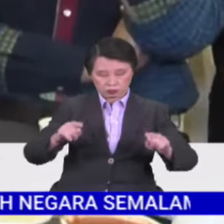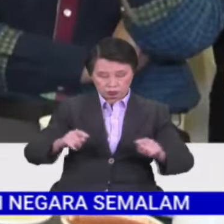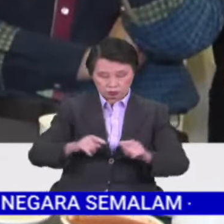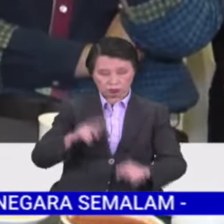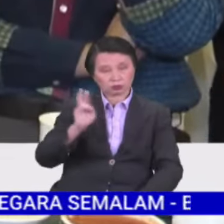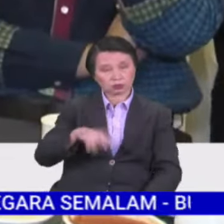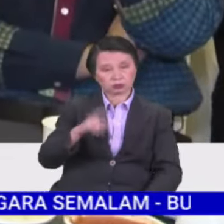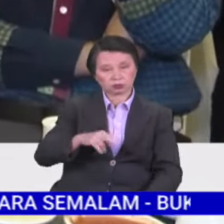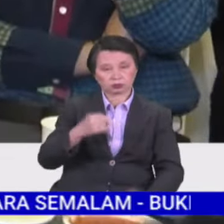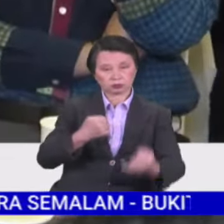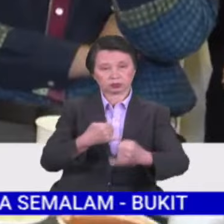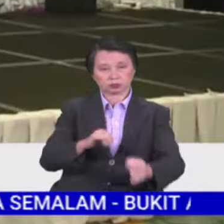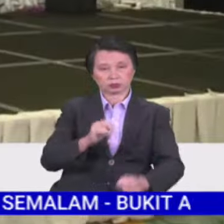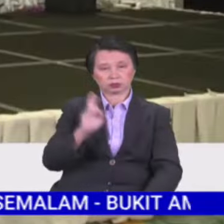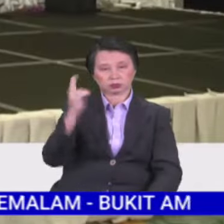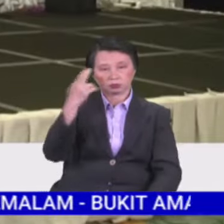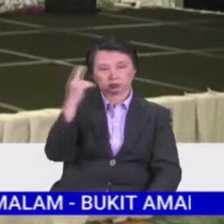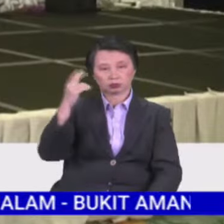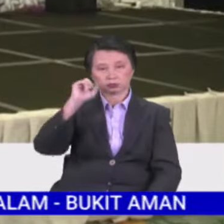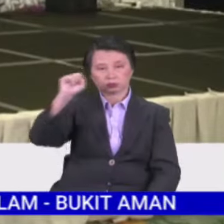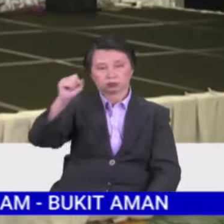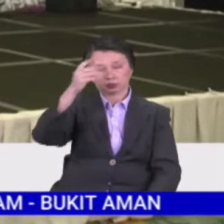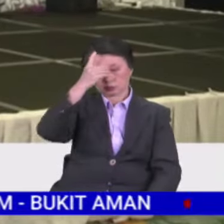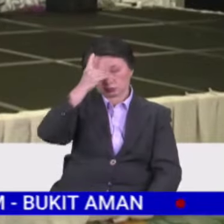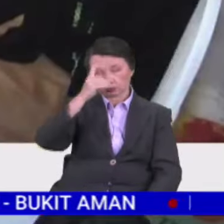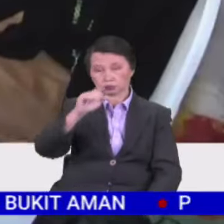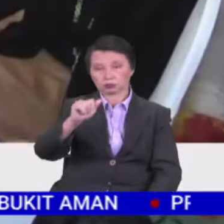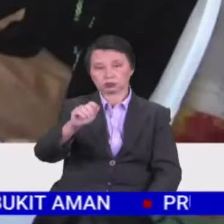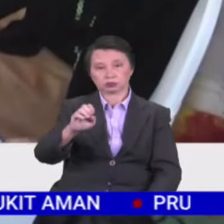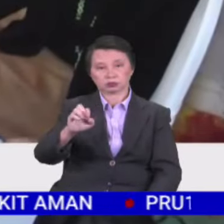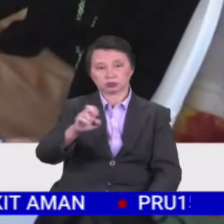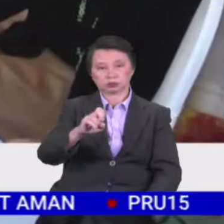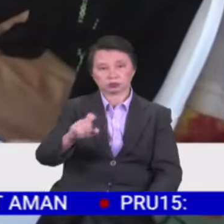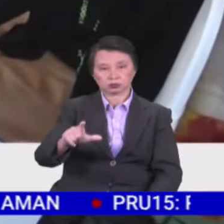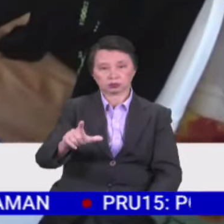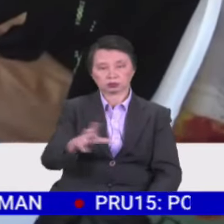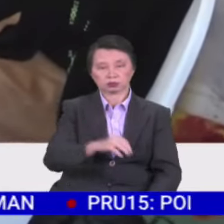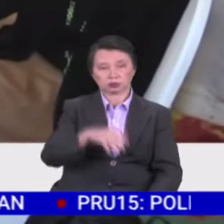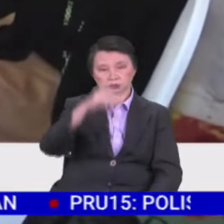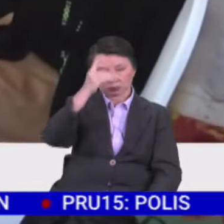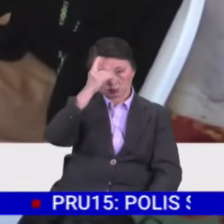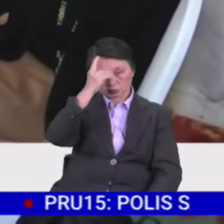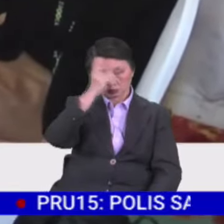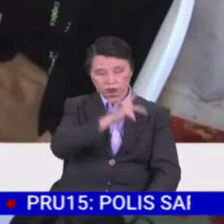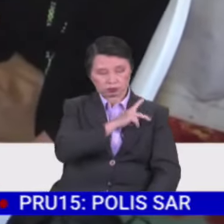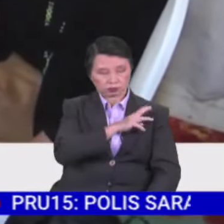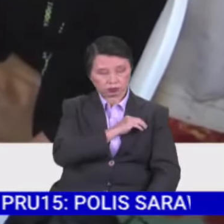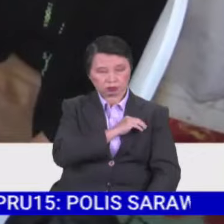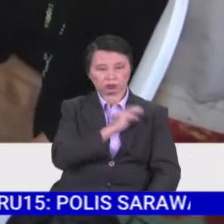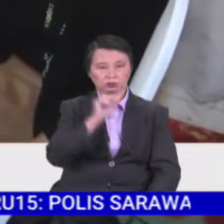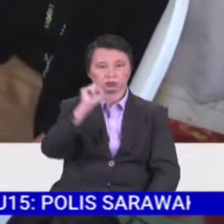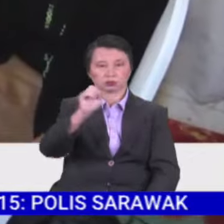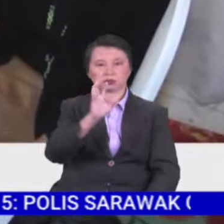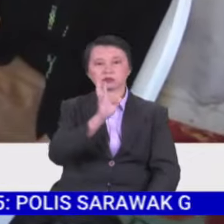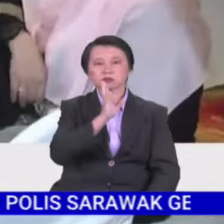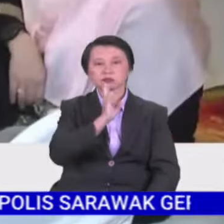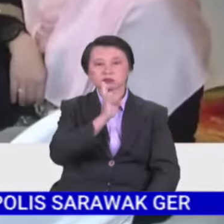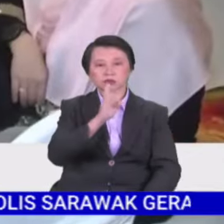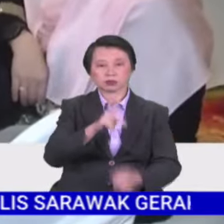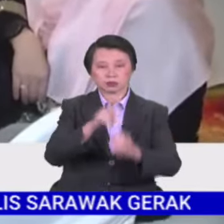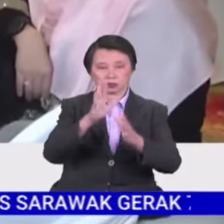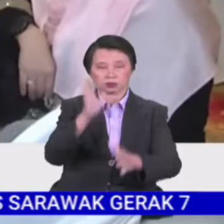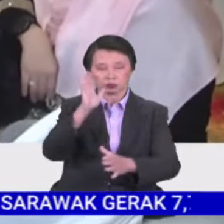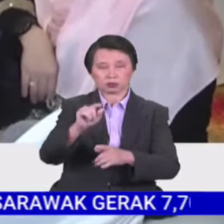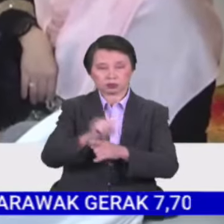Konservator Hutan Jabatan Perhutanan Sabah, Datuk Frederick Kugan. Dalam pada itu, Datuk Haji Ji berharap peserta ICAF 2022